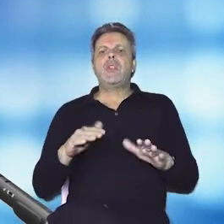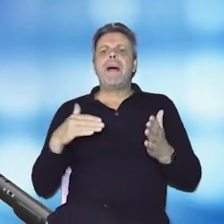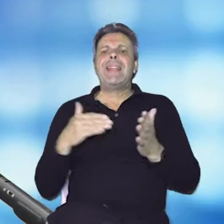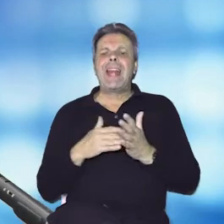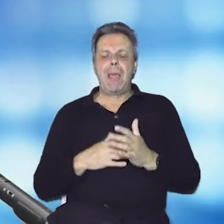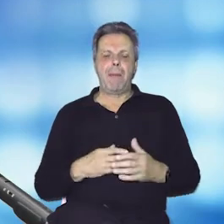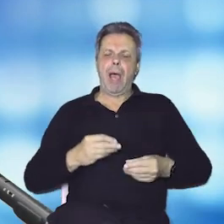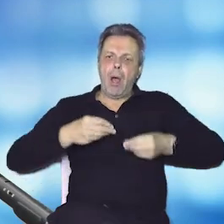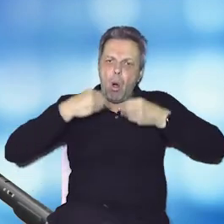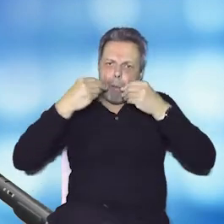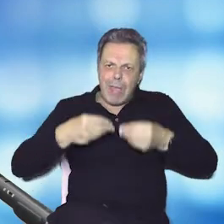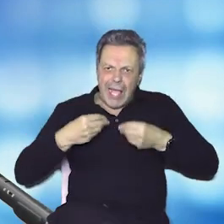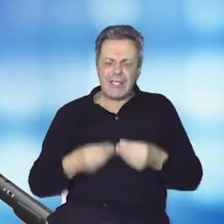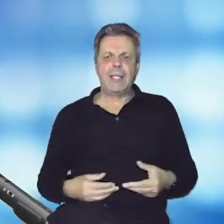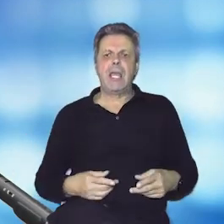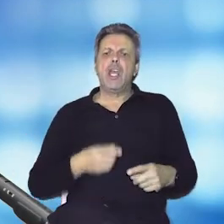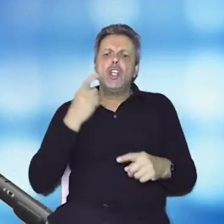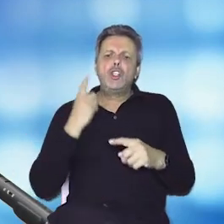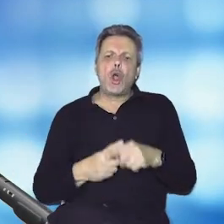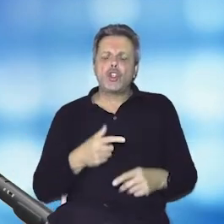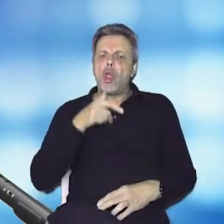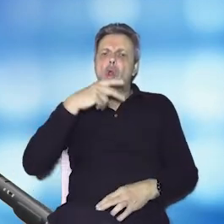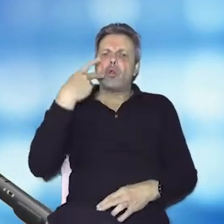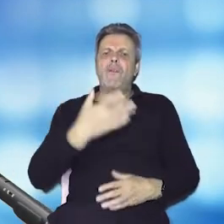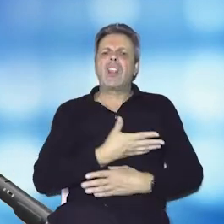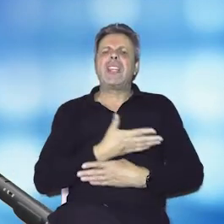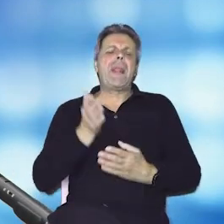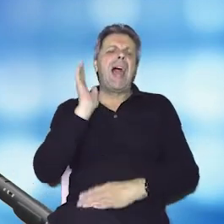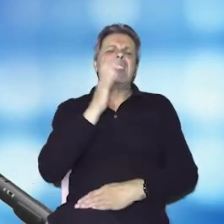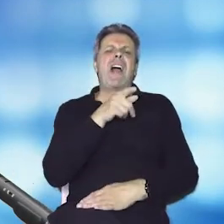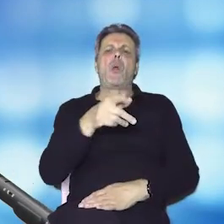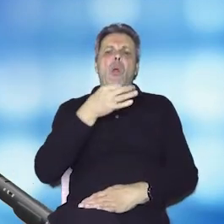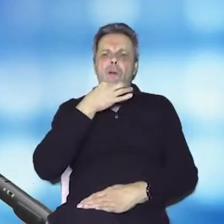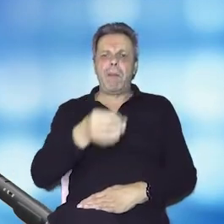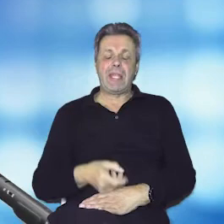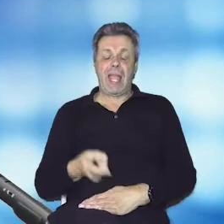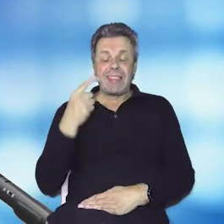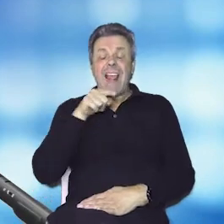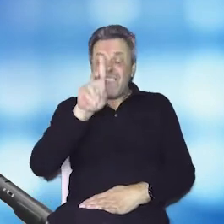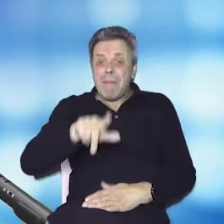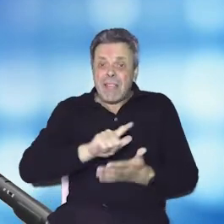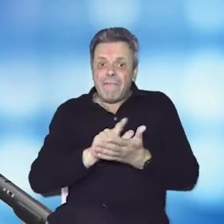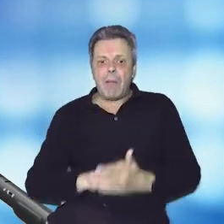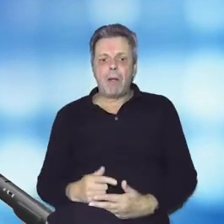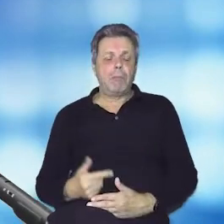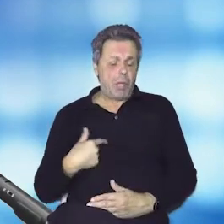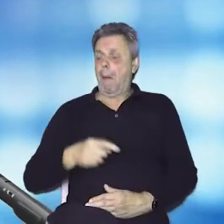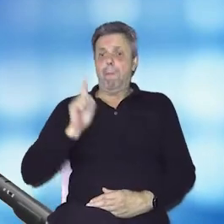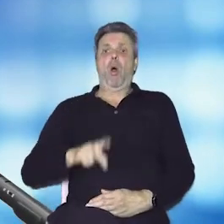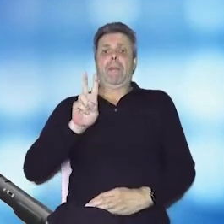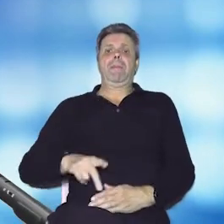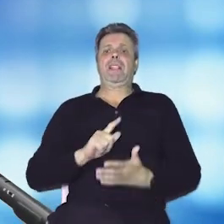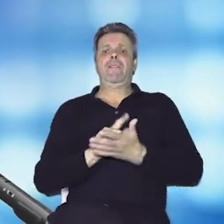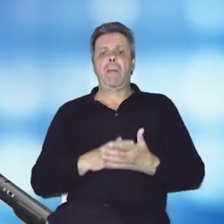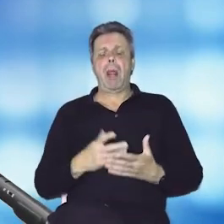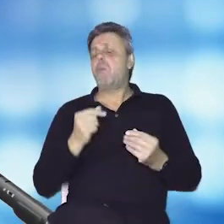treba objasniti točno i odgovoriti na svako njihovo pitanje. Imate li vremena? Pa moram imati vremena.